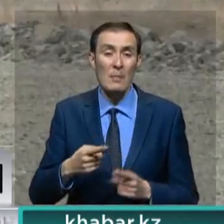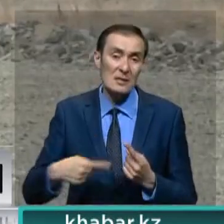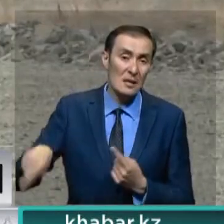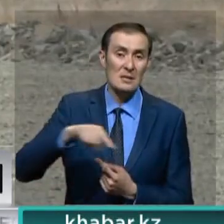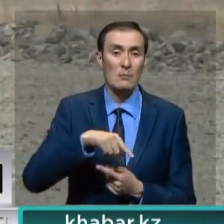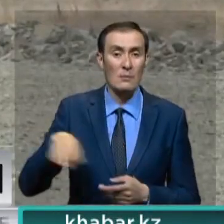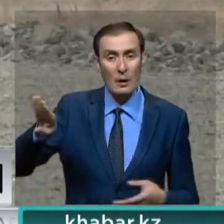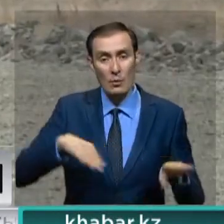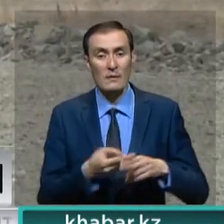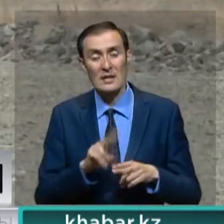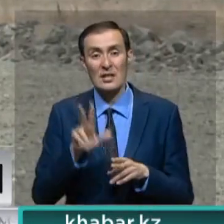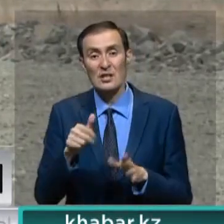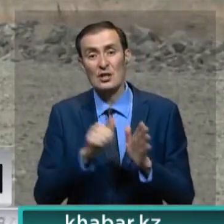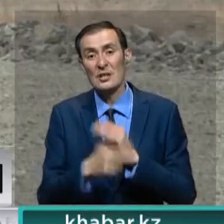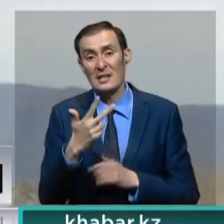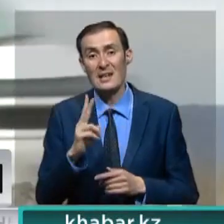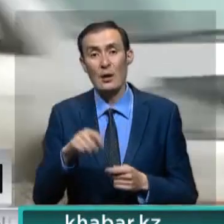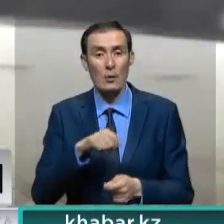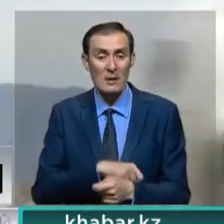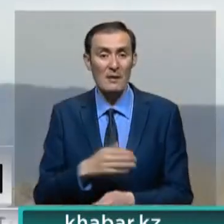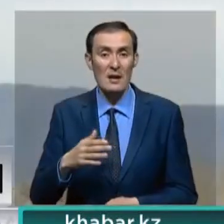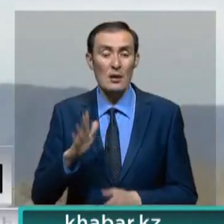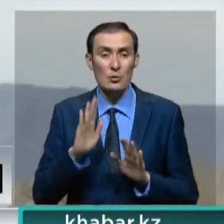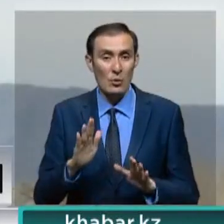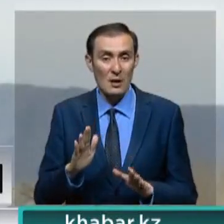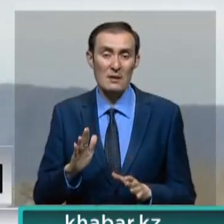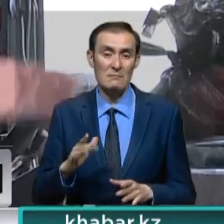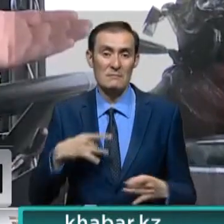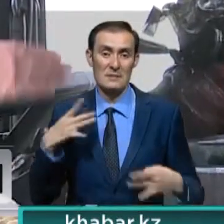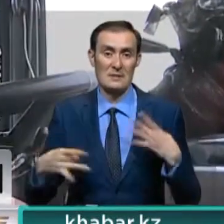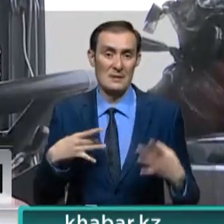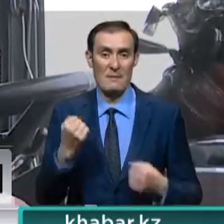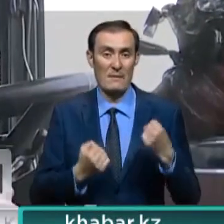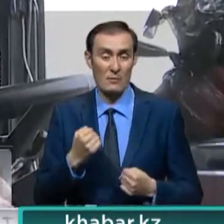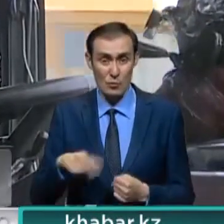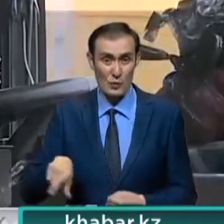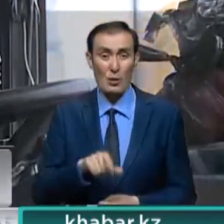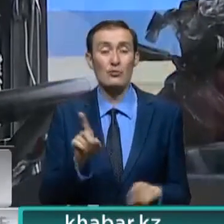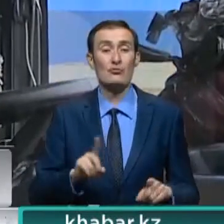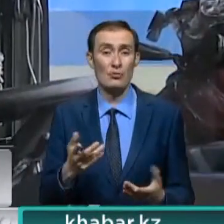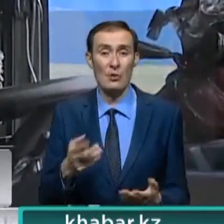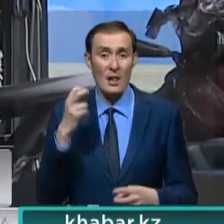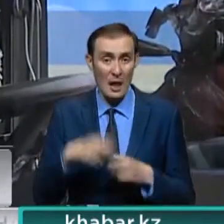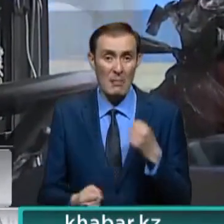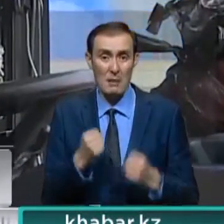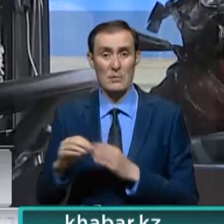объездам эти 363 километра омыты слезами водителей. В дороге машину